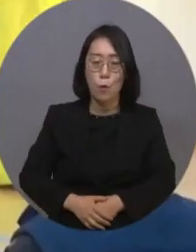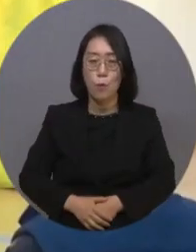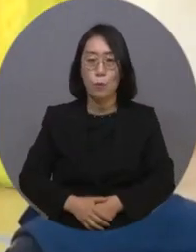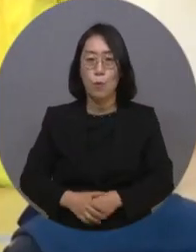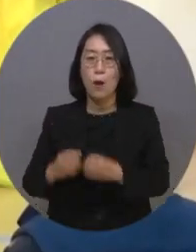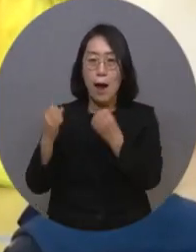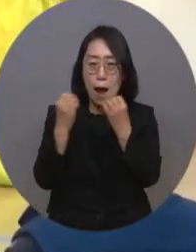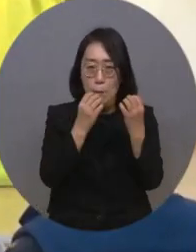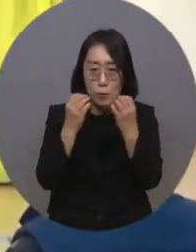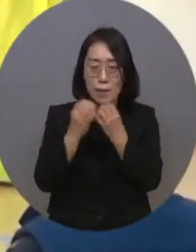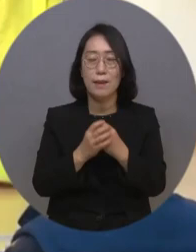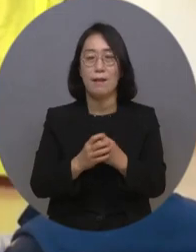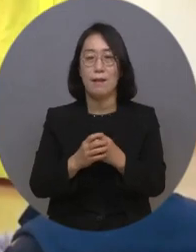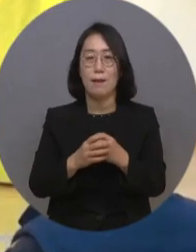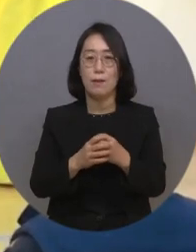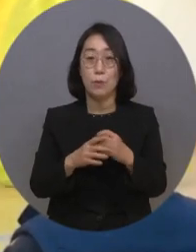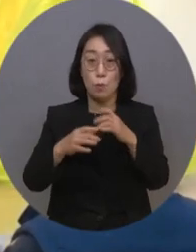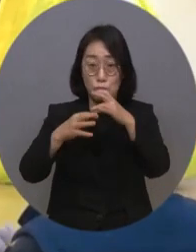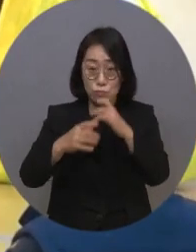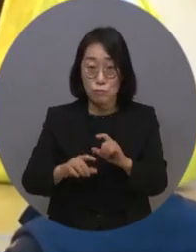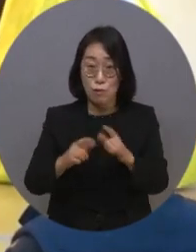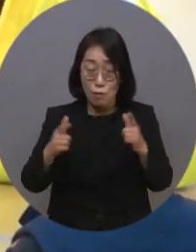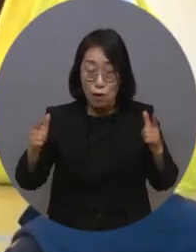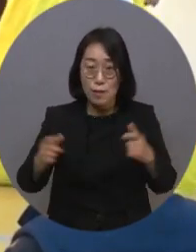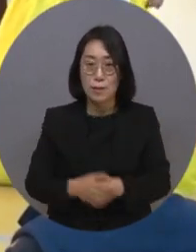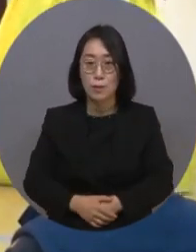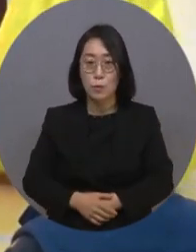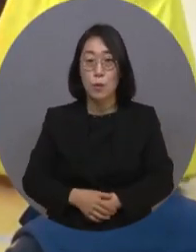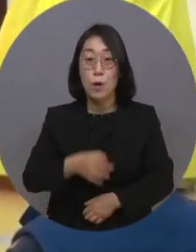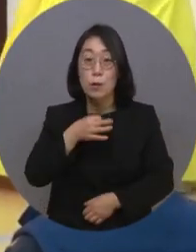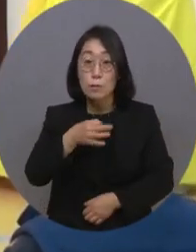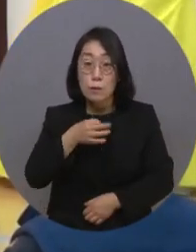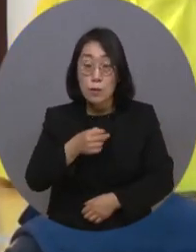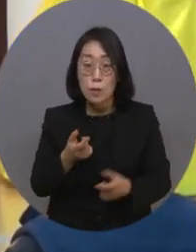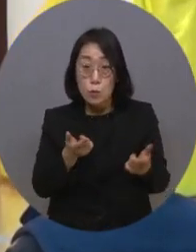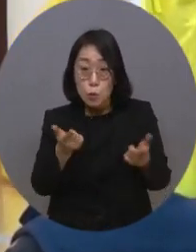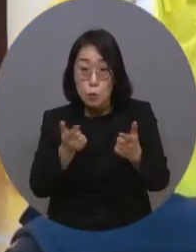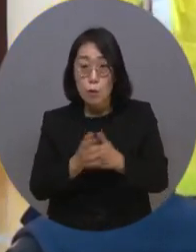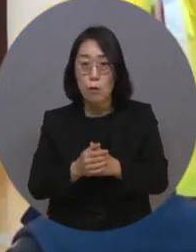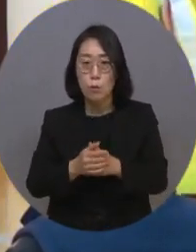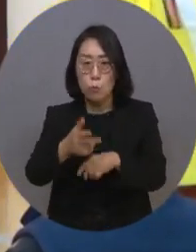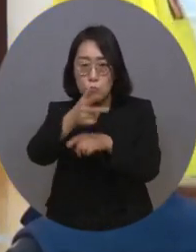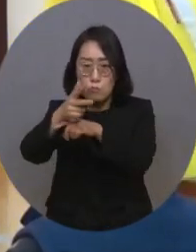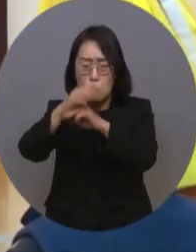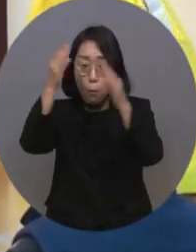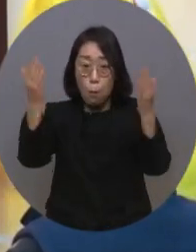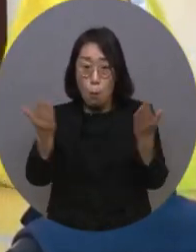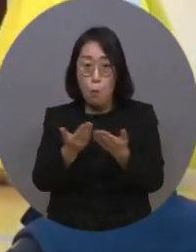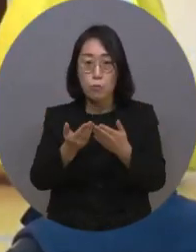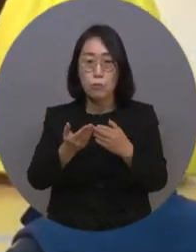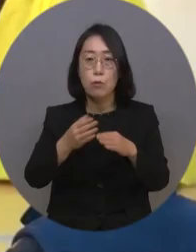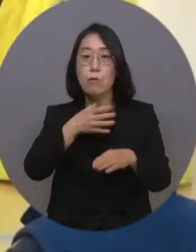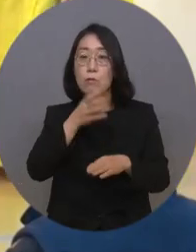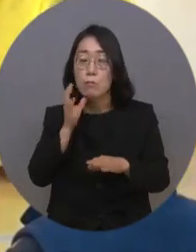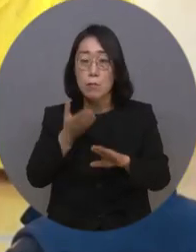하모니카, 가요 등으로 구성되어 있고 음향과 촬영 같은 기술적인 부분까지 모두 시니어들로 진행되고